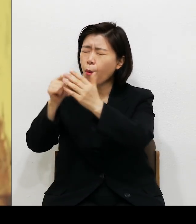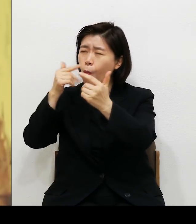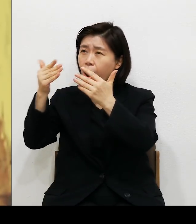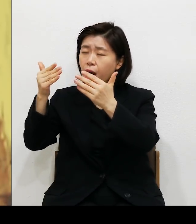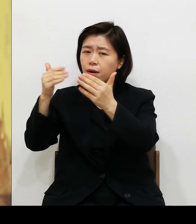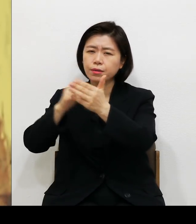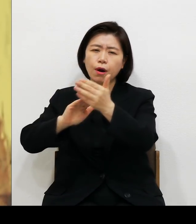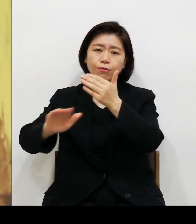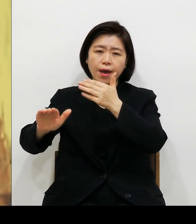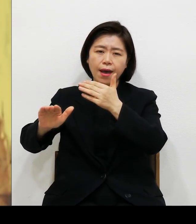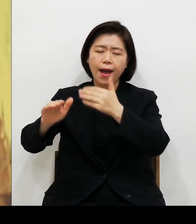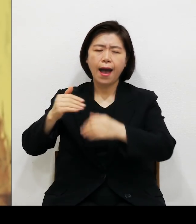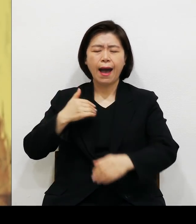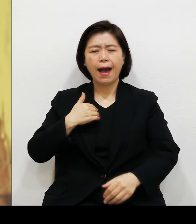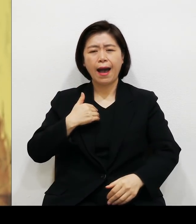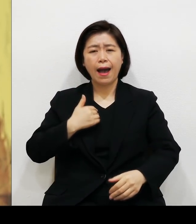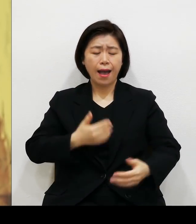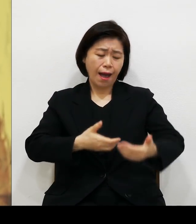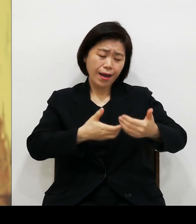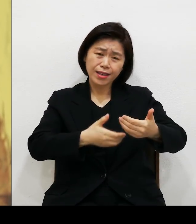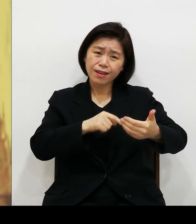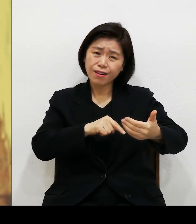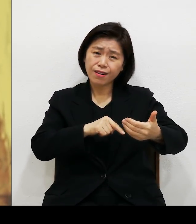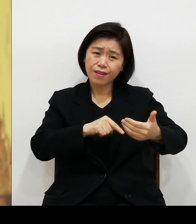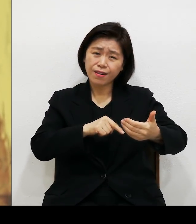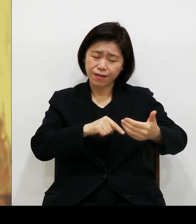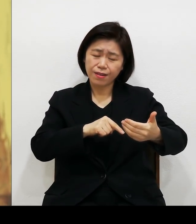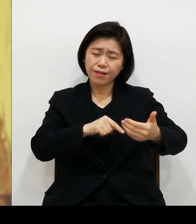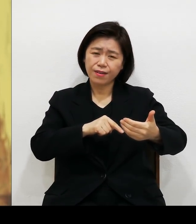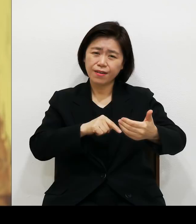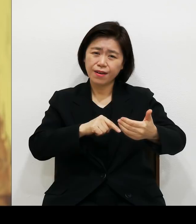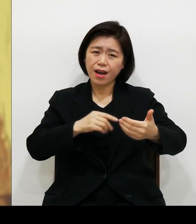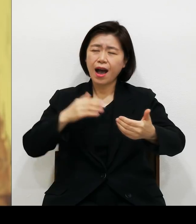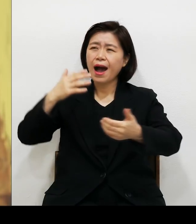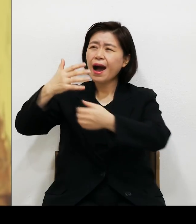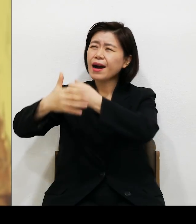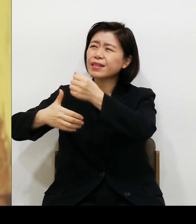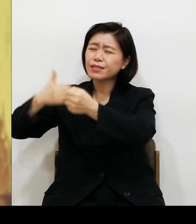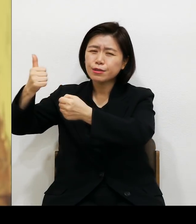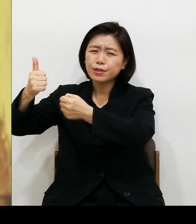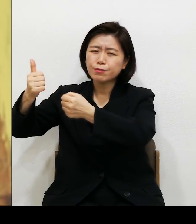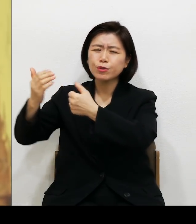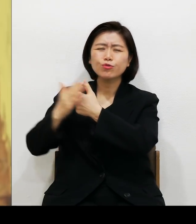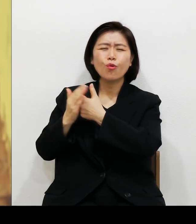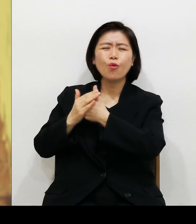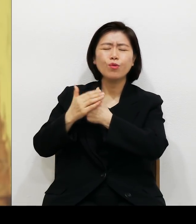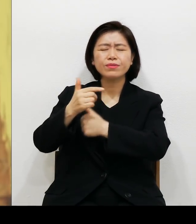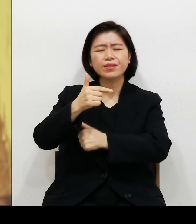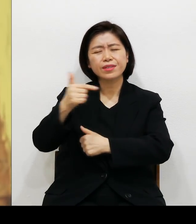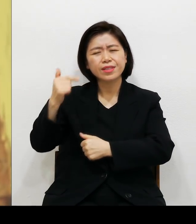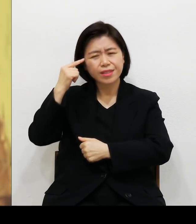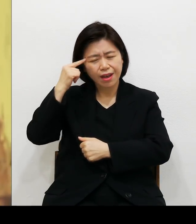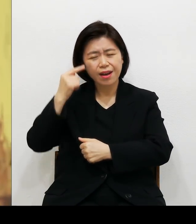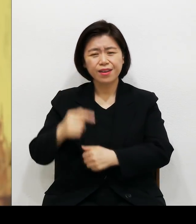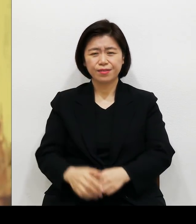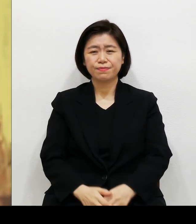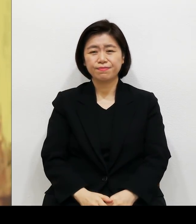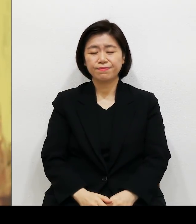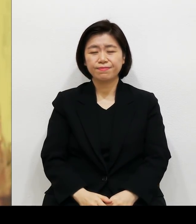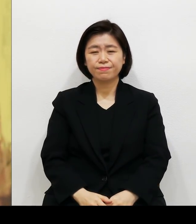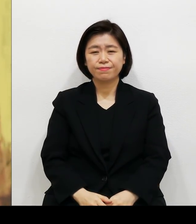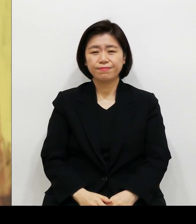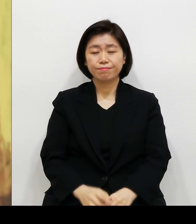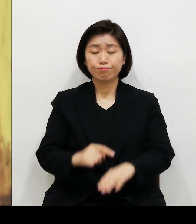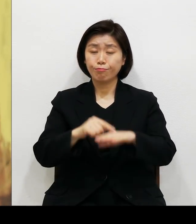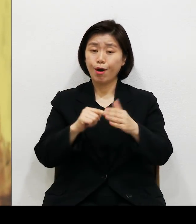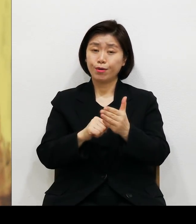그것만큼은 진짜 함께 길러주시는구나. 아니면 그분이 길러주시는데 그냥 나는 도구일 뿐이구나. 뭐 이런